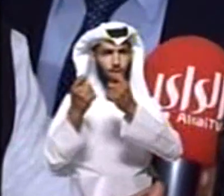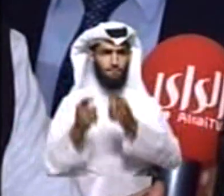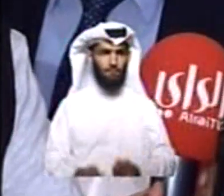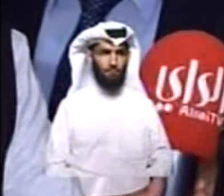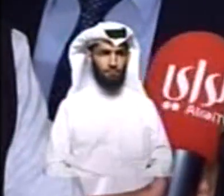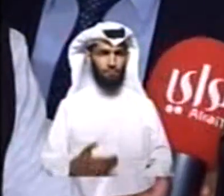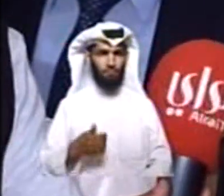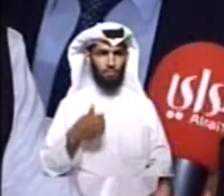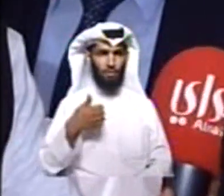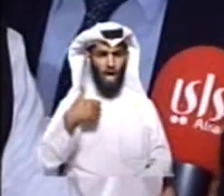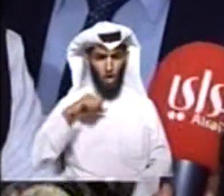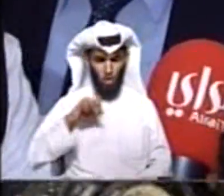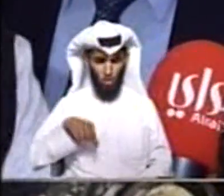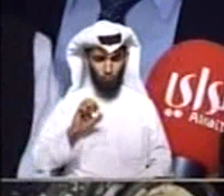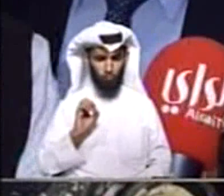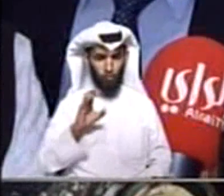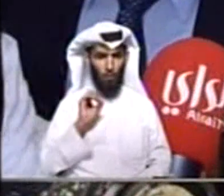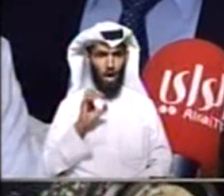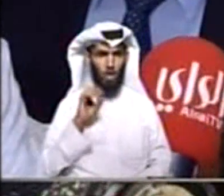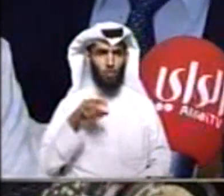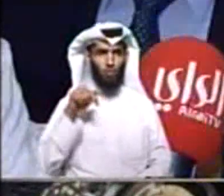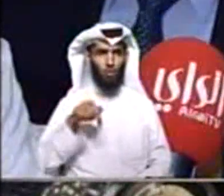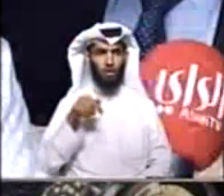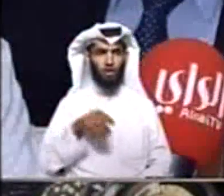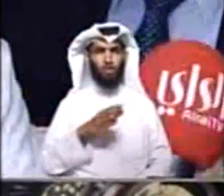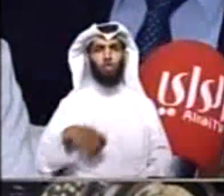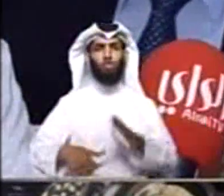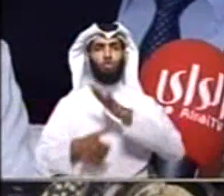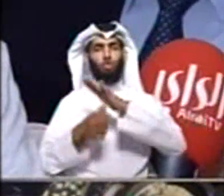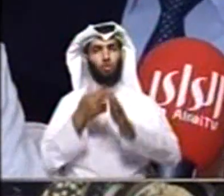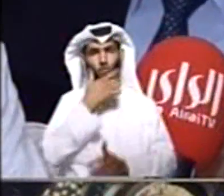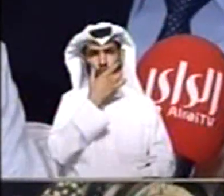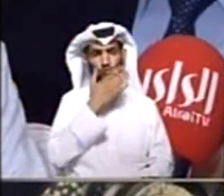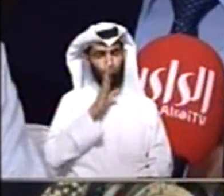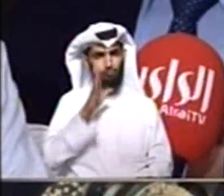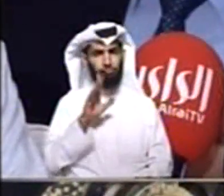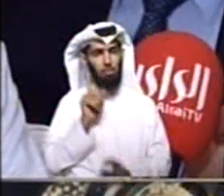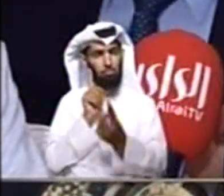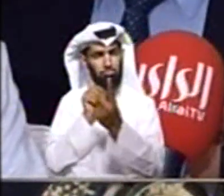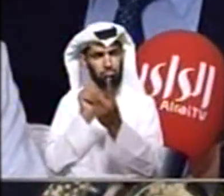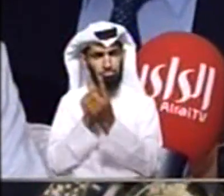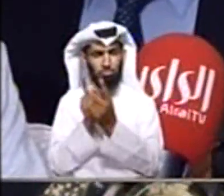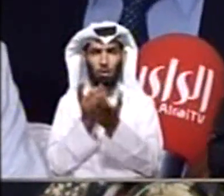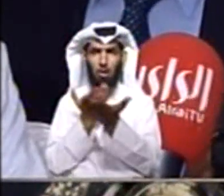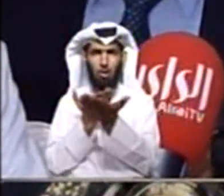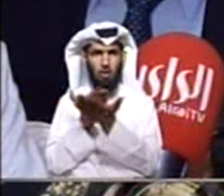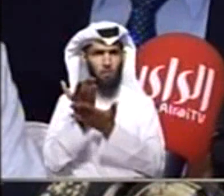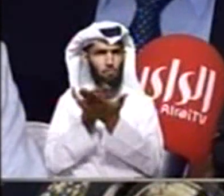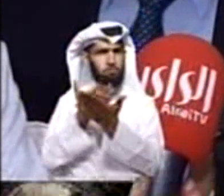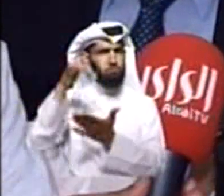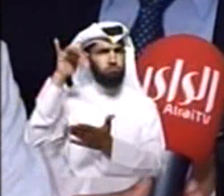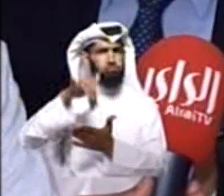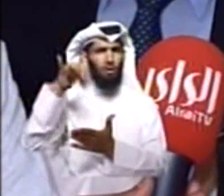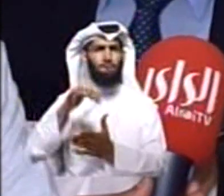كنا الصباح اليوم عند سمو الأمير، كان لقاء كثير يحمل كثير من